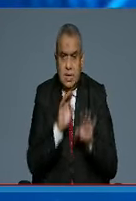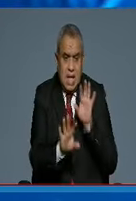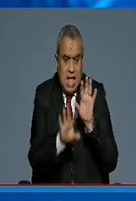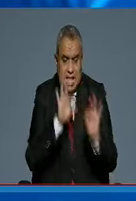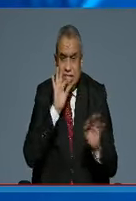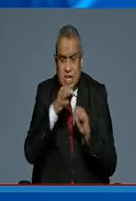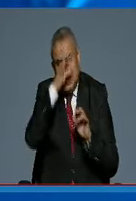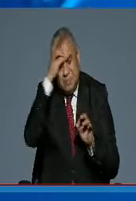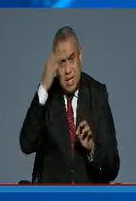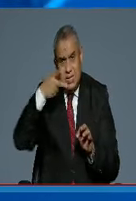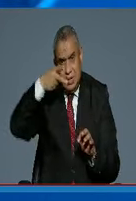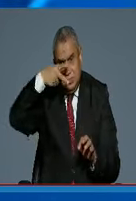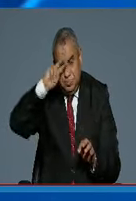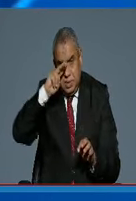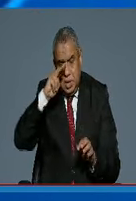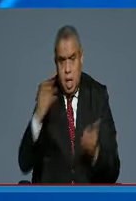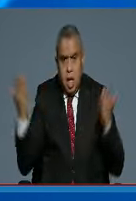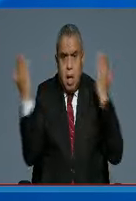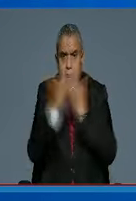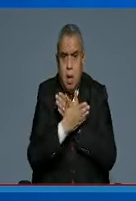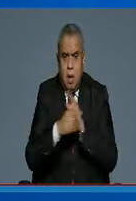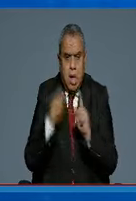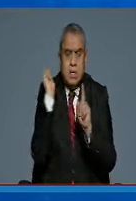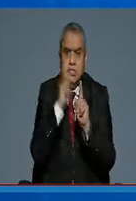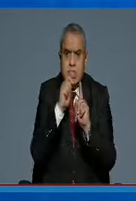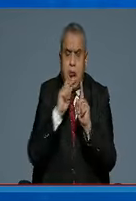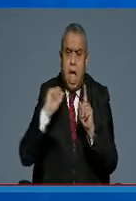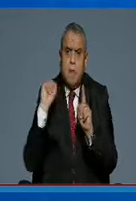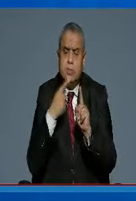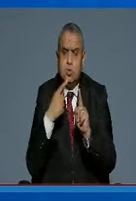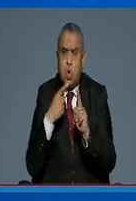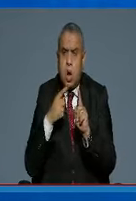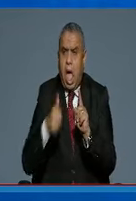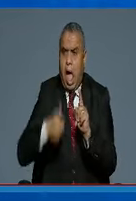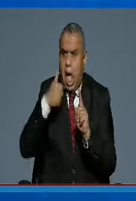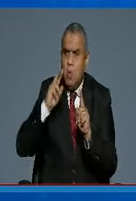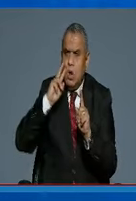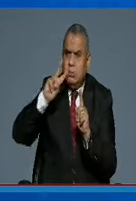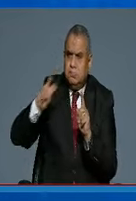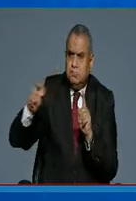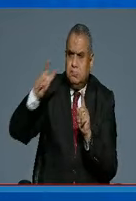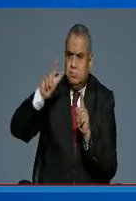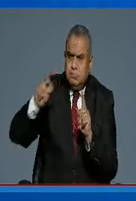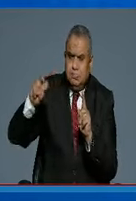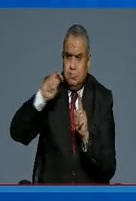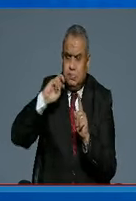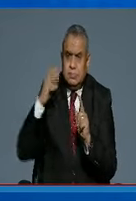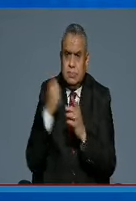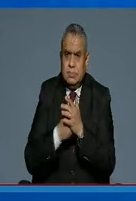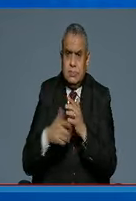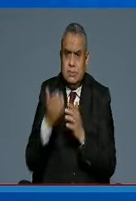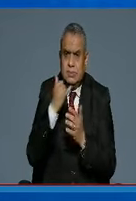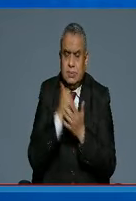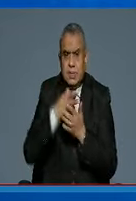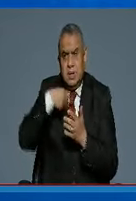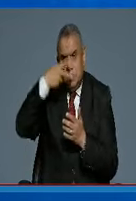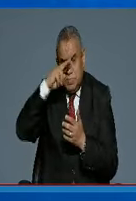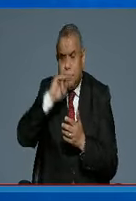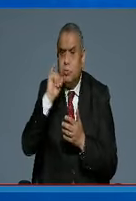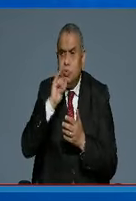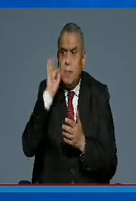يعدل اموره بيقرا المنافس بشكل كويس اكيد عنده بعض الاخطاء في بعض المباريات اكيد زي اي مدرب بيب جورديولا عنده اخطاء في بعض